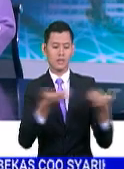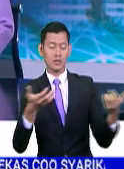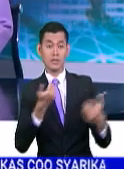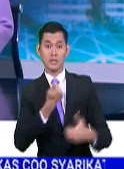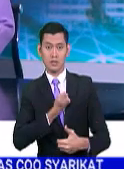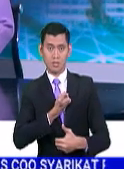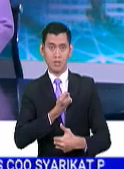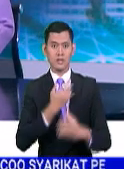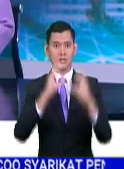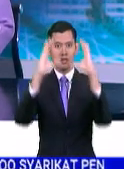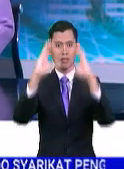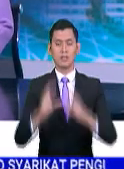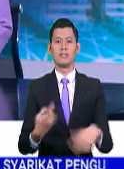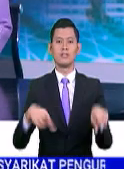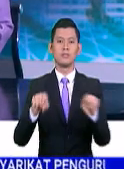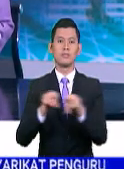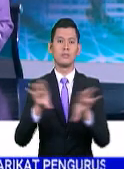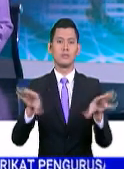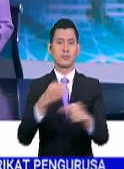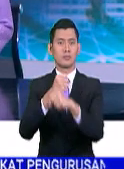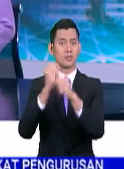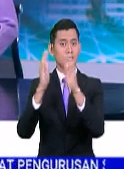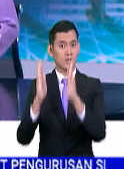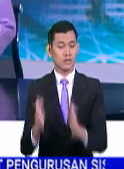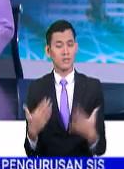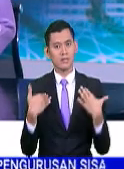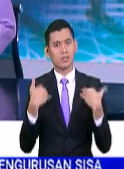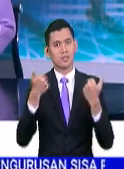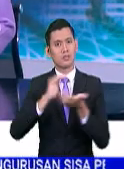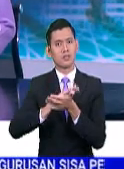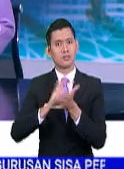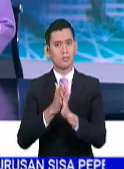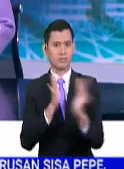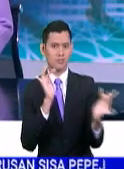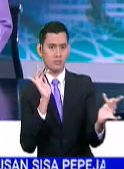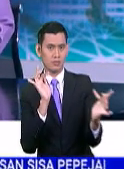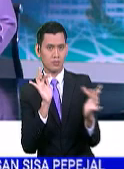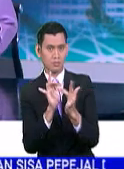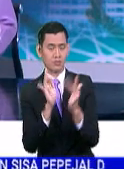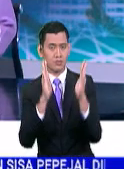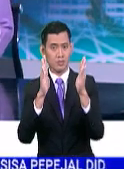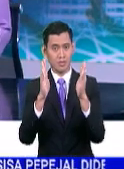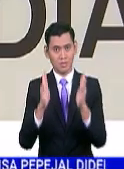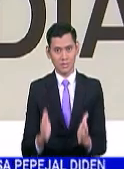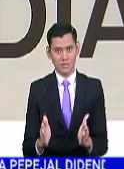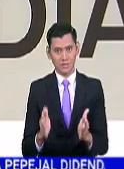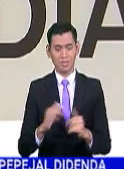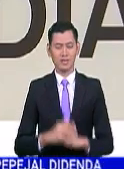sama dilaksanakan terhadap pekerja kesihatan yang menjadi kontak rapat.